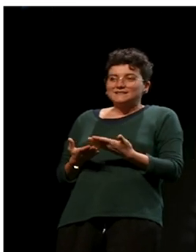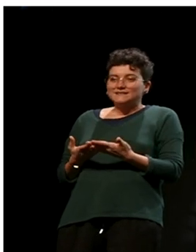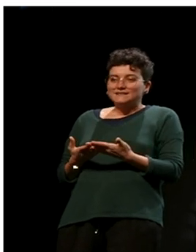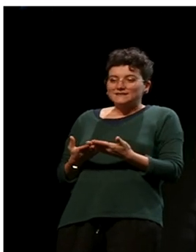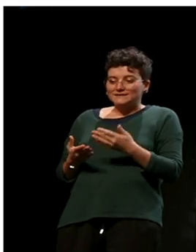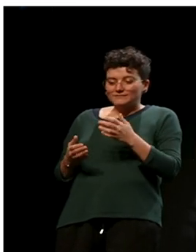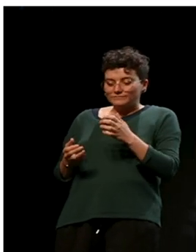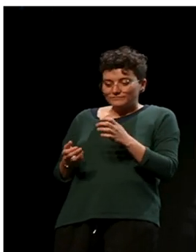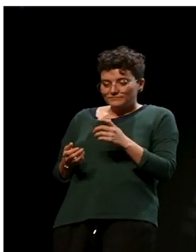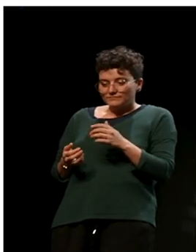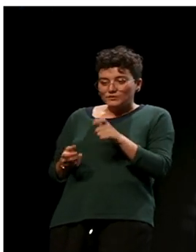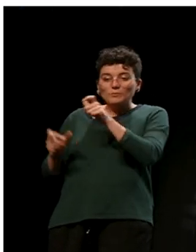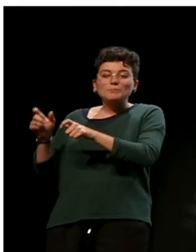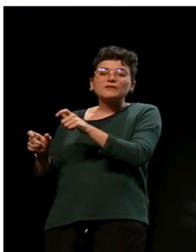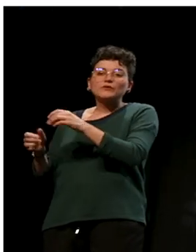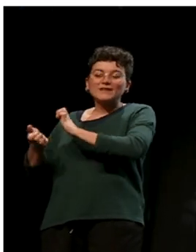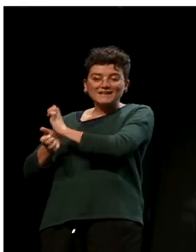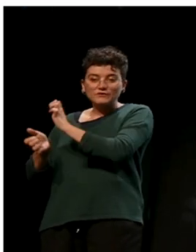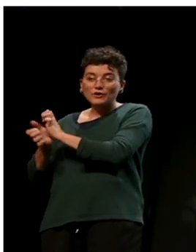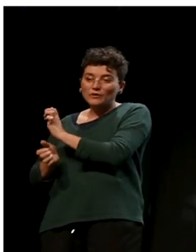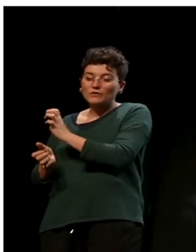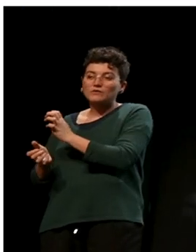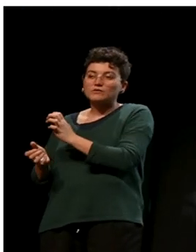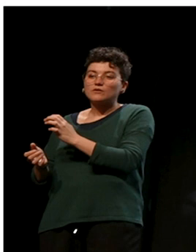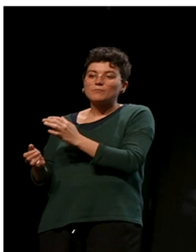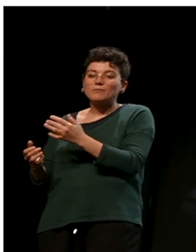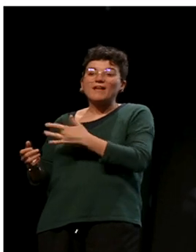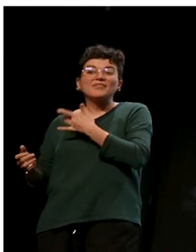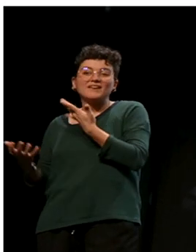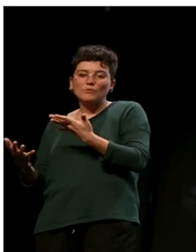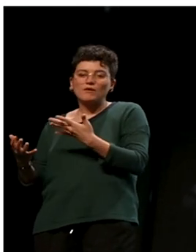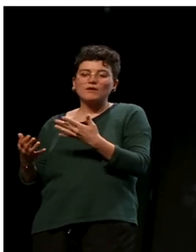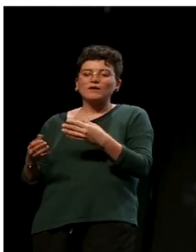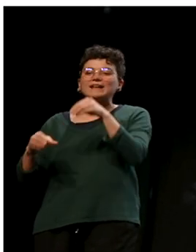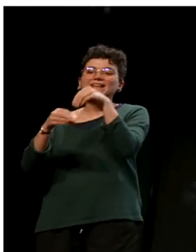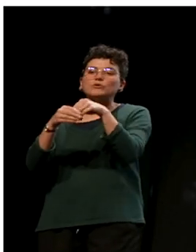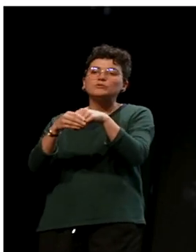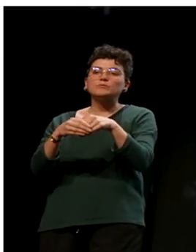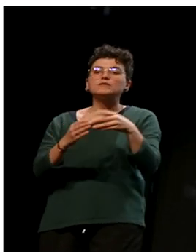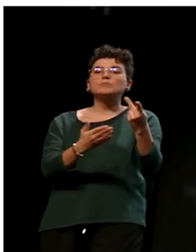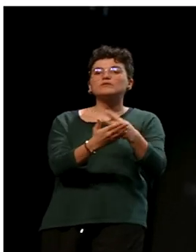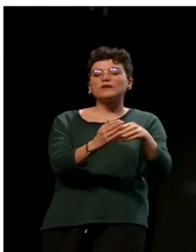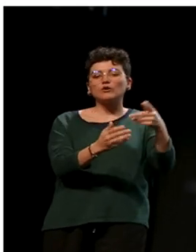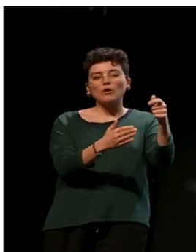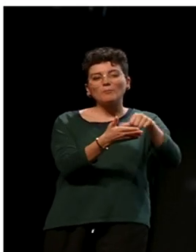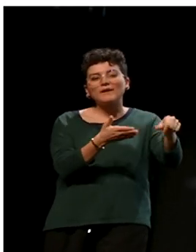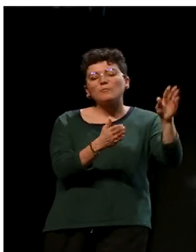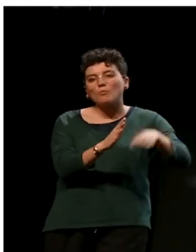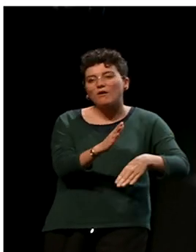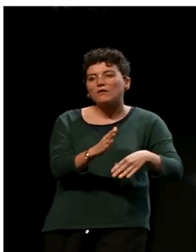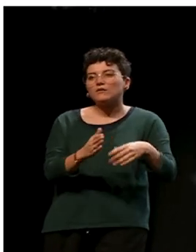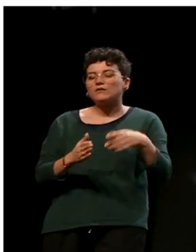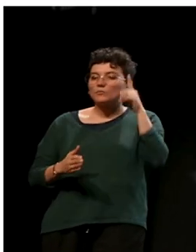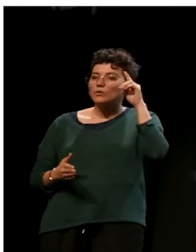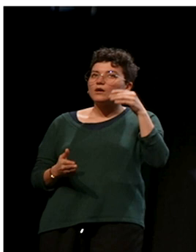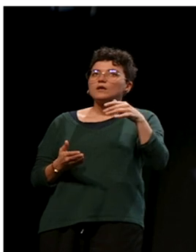ça va être faire des économies sur le dos d'un illustrateur. Un illustrateur, c'est, je ne sais pas, entre 5 à 15 000